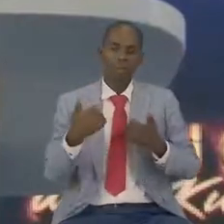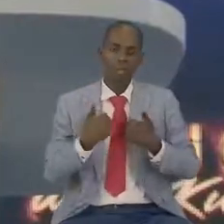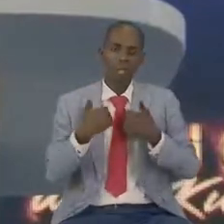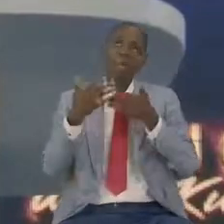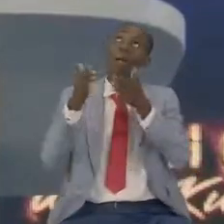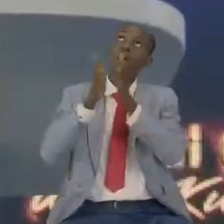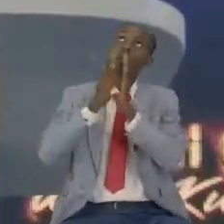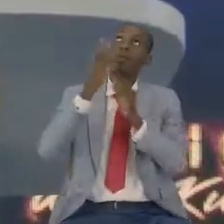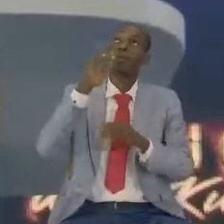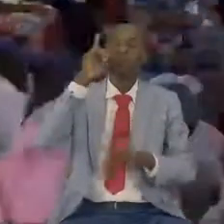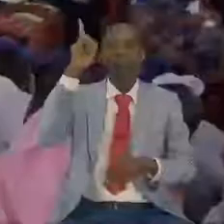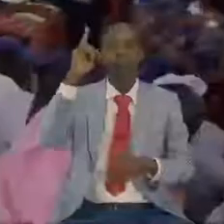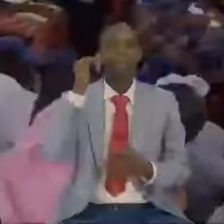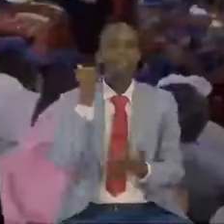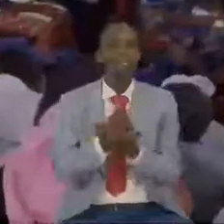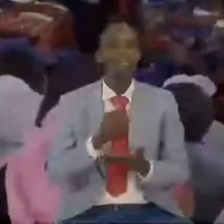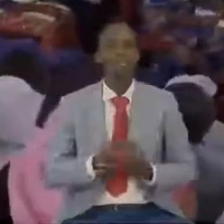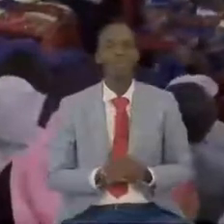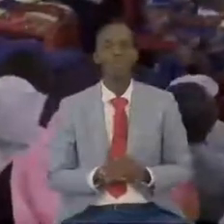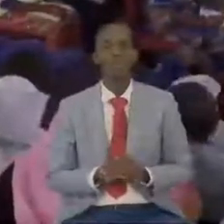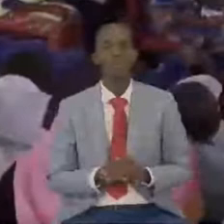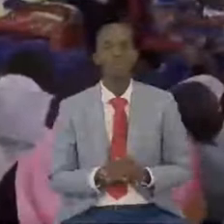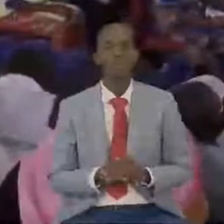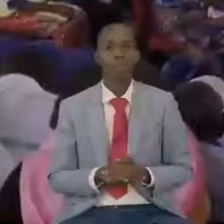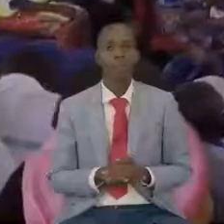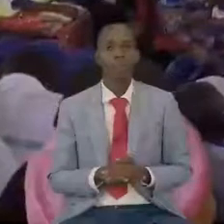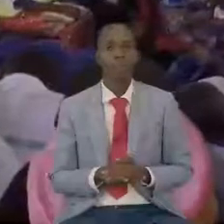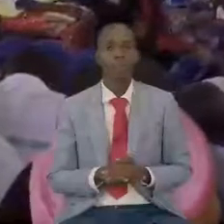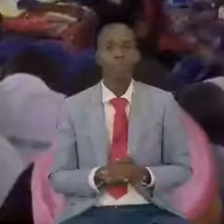et exauce la prière que tu lui as adressée.